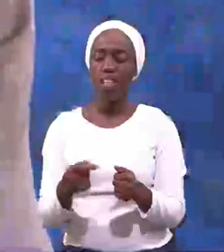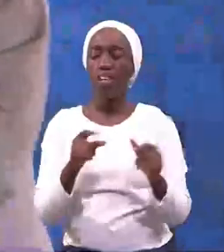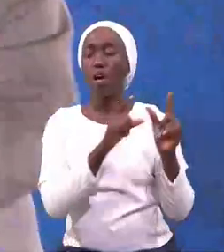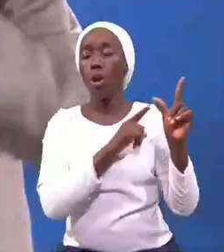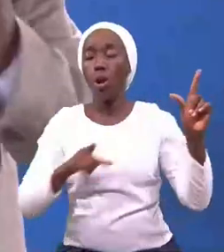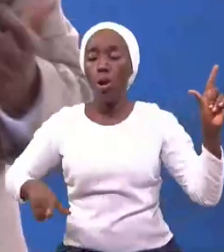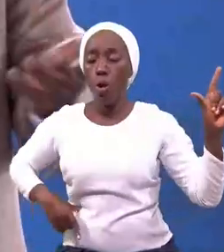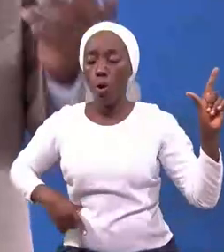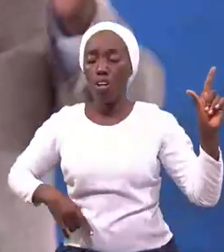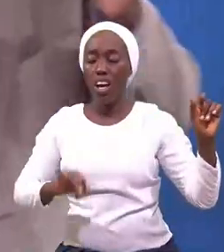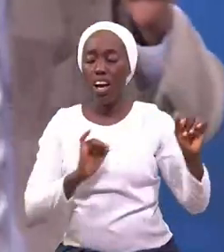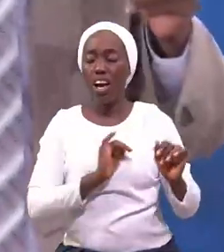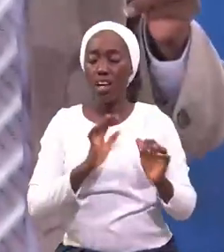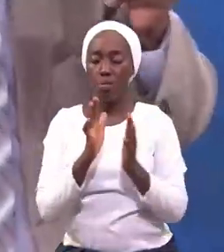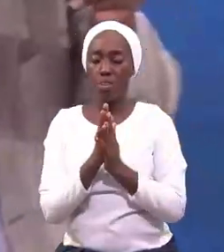Seigneur, je prie